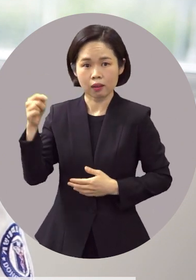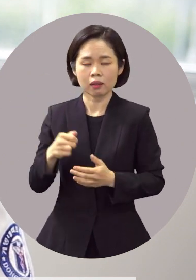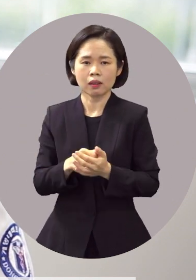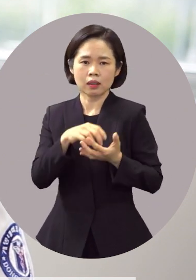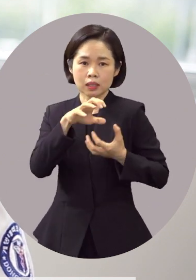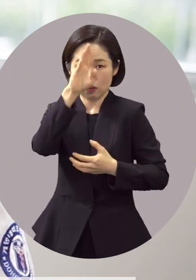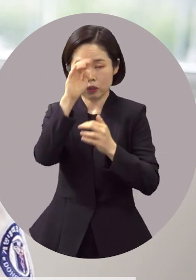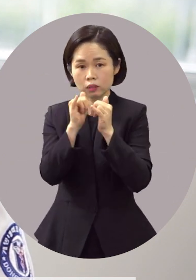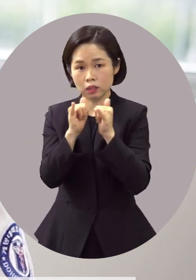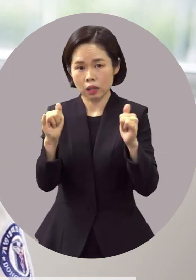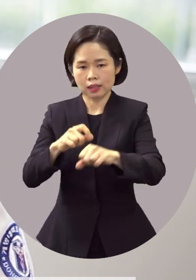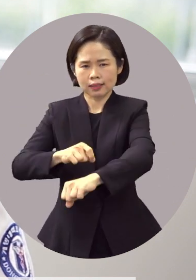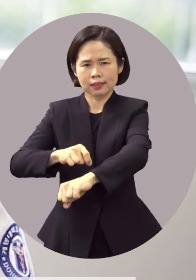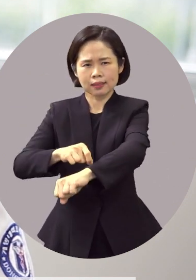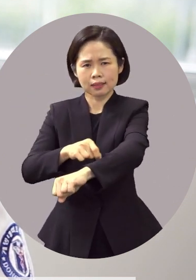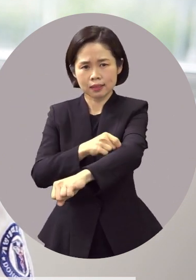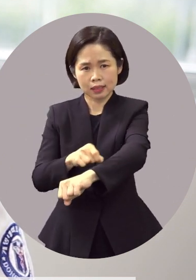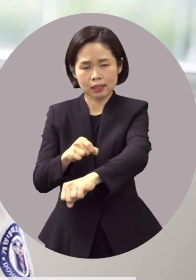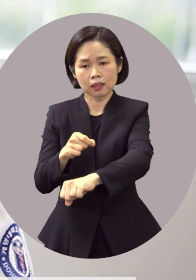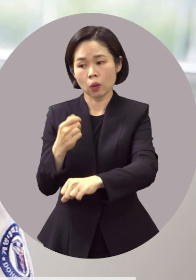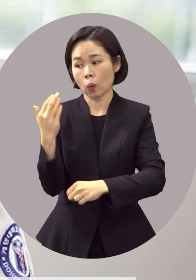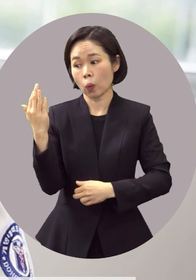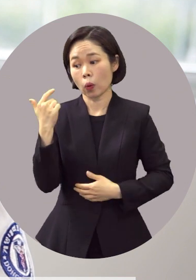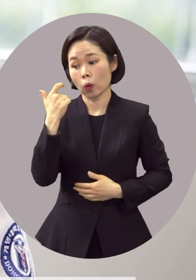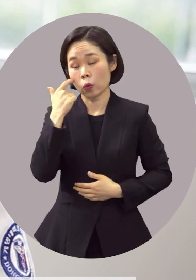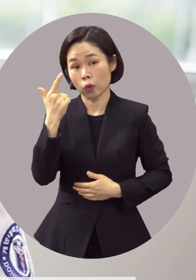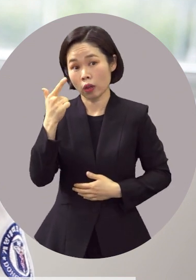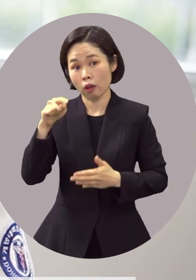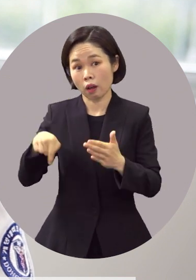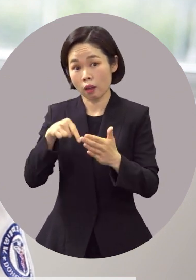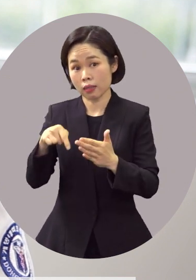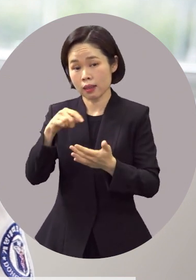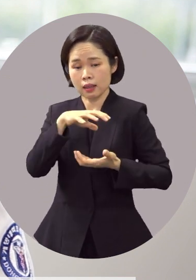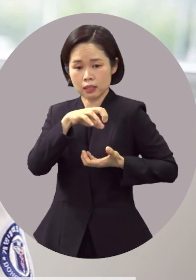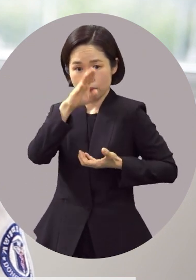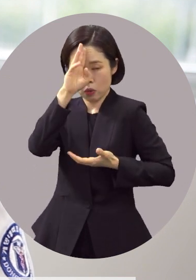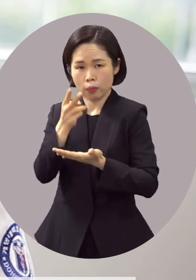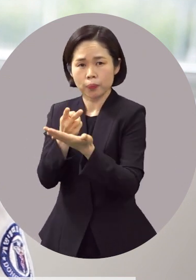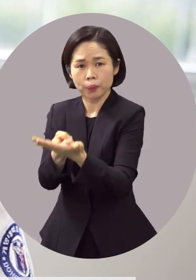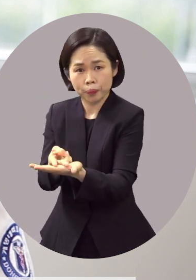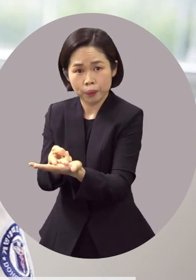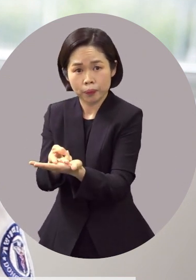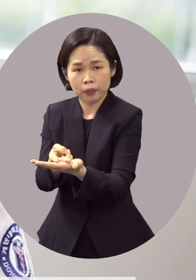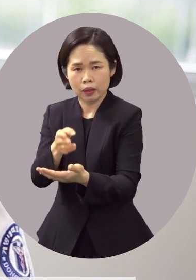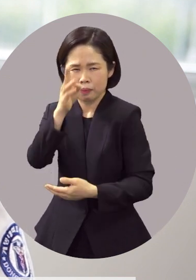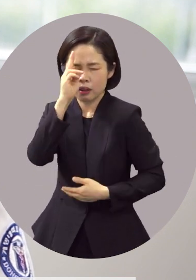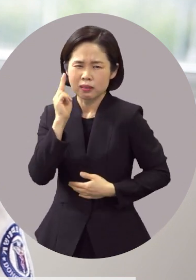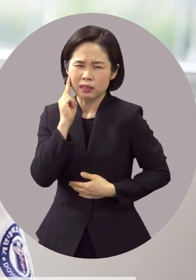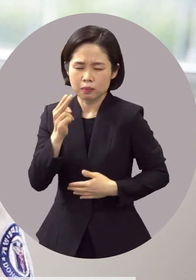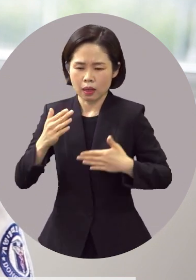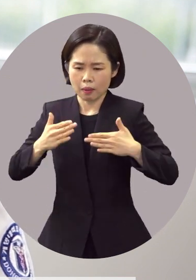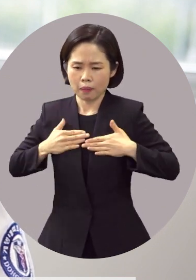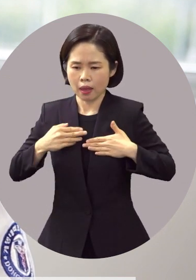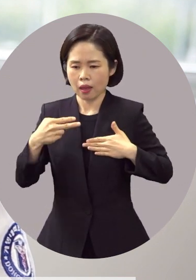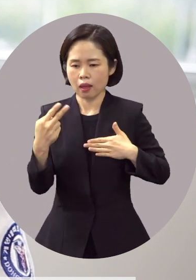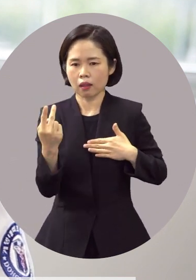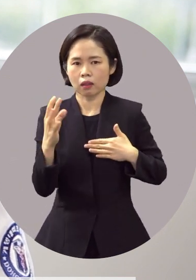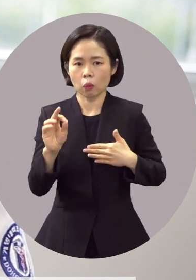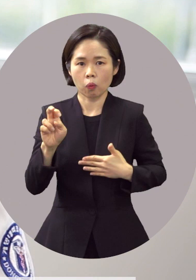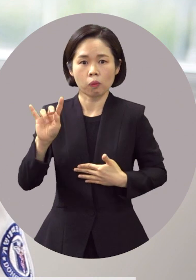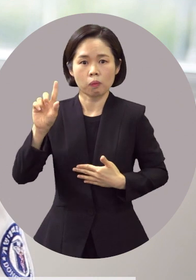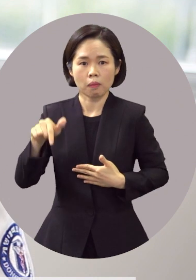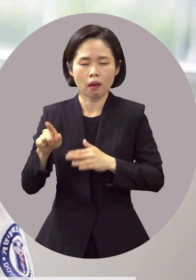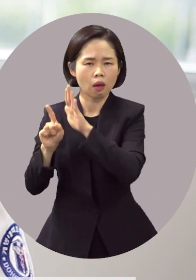심장학회에서는 오히려 심장질환이 있는 분들, 특히 최근 6개월 이내 심장질환으로 입원했거나